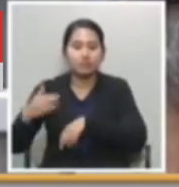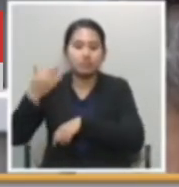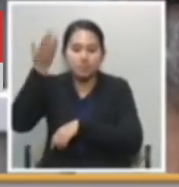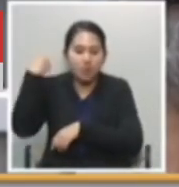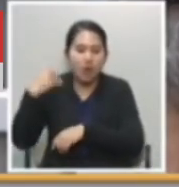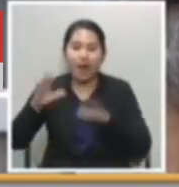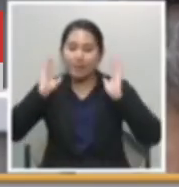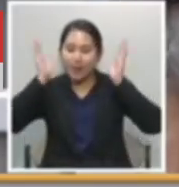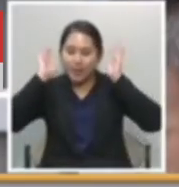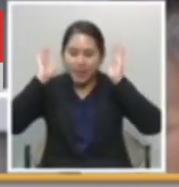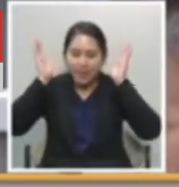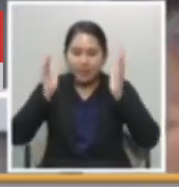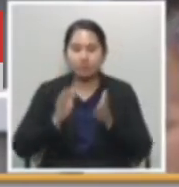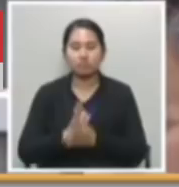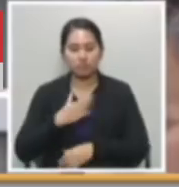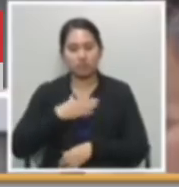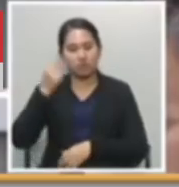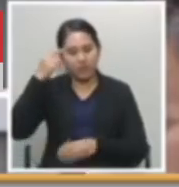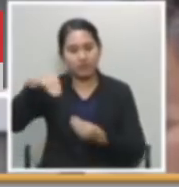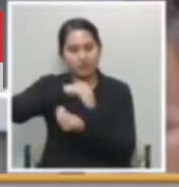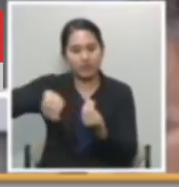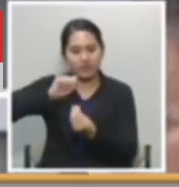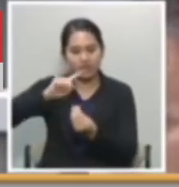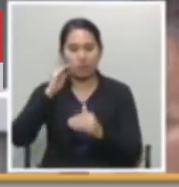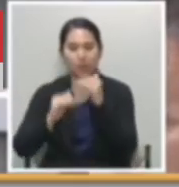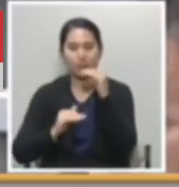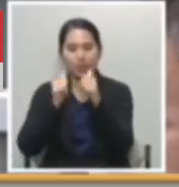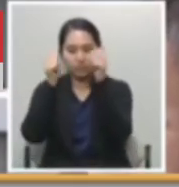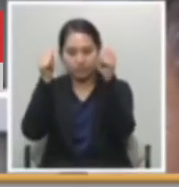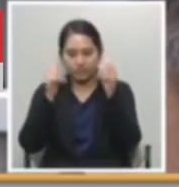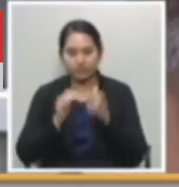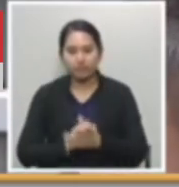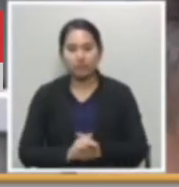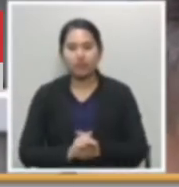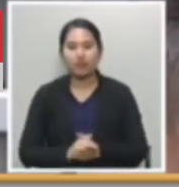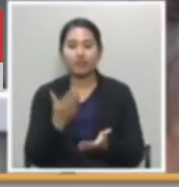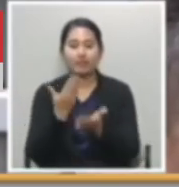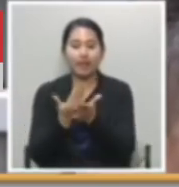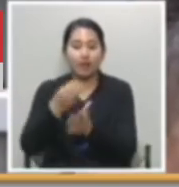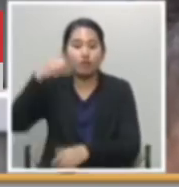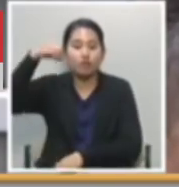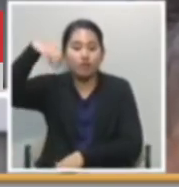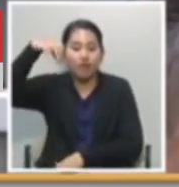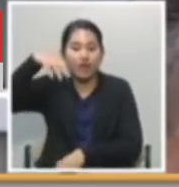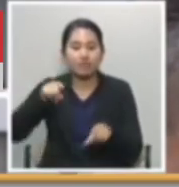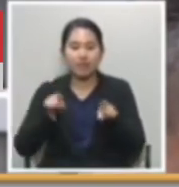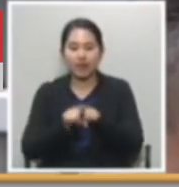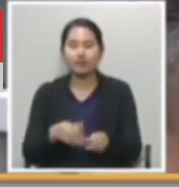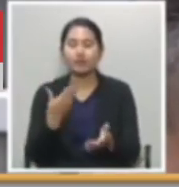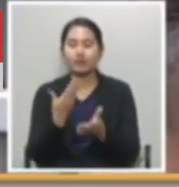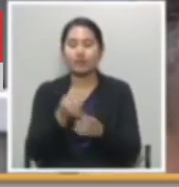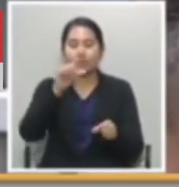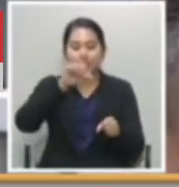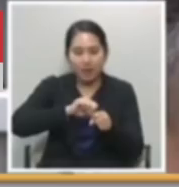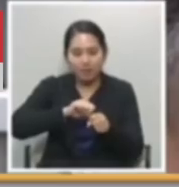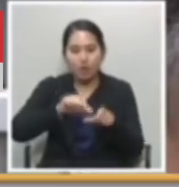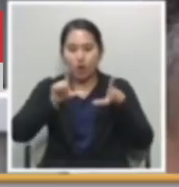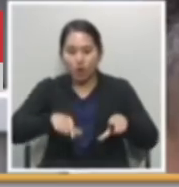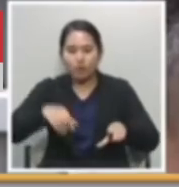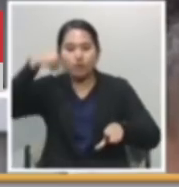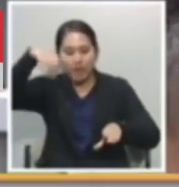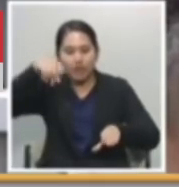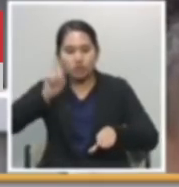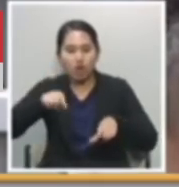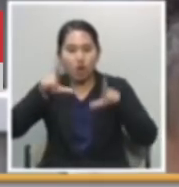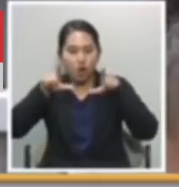ดให้เขาเลยผมรับประกันเลยเศรษฐกิจมันจะขึ้นทันทีเลยและค่าไฟก็เหมือนกันถ้าแก๊สลดน้ำมันลดไฟก็ต้องลด